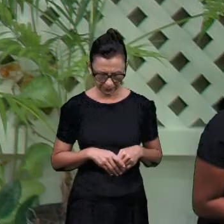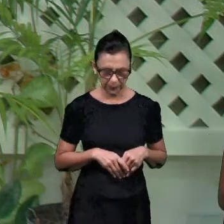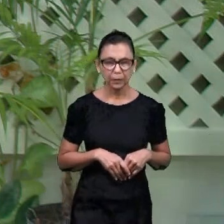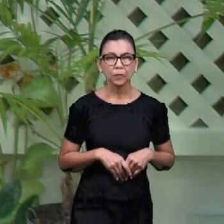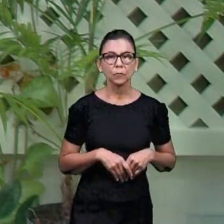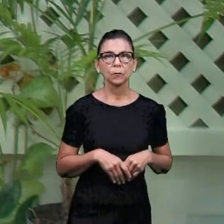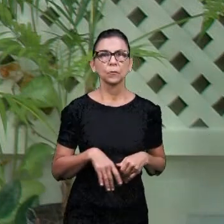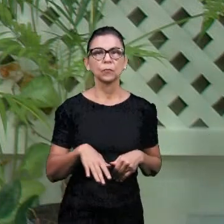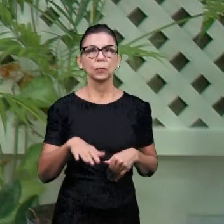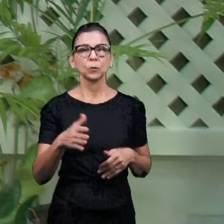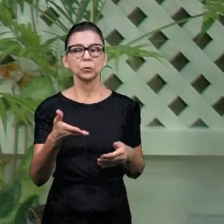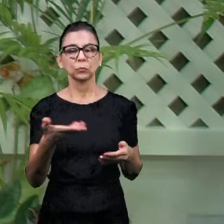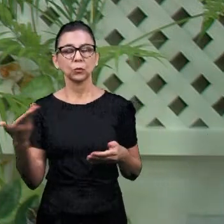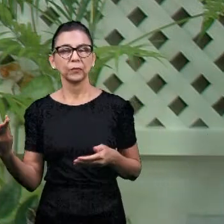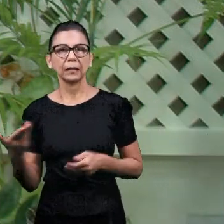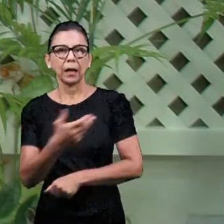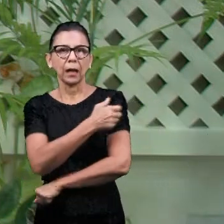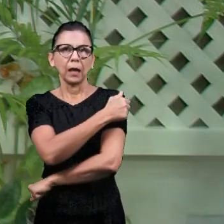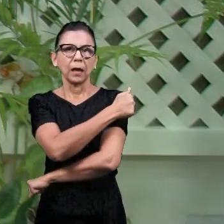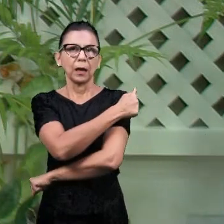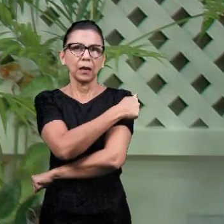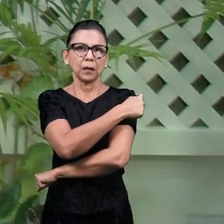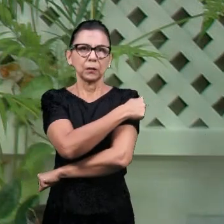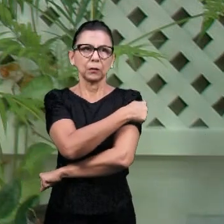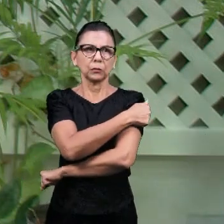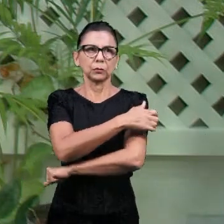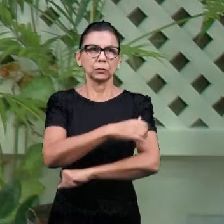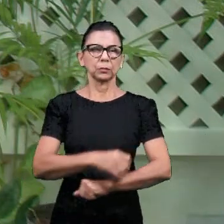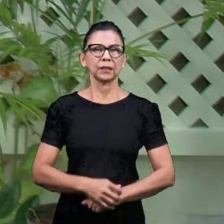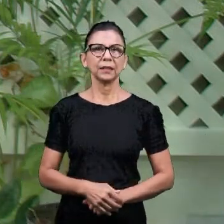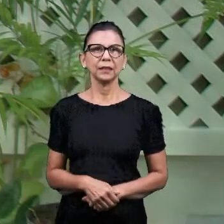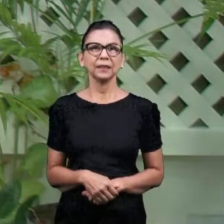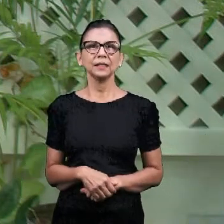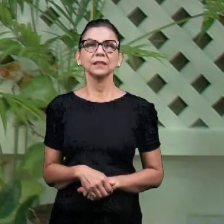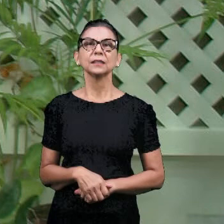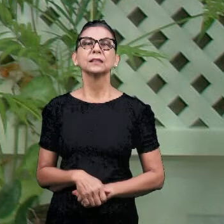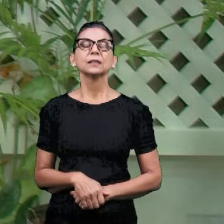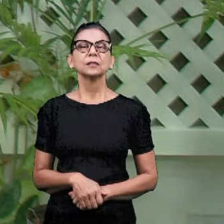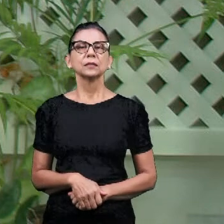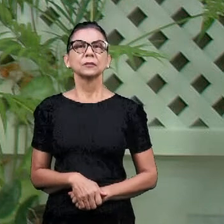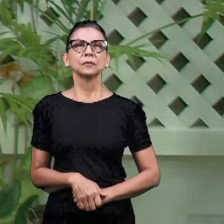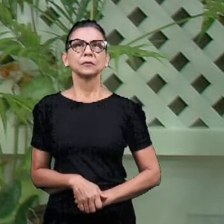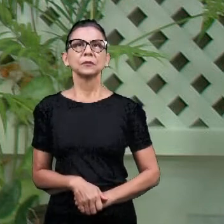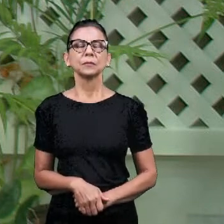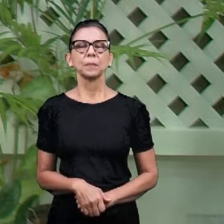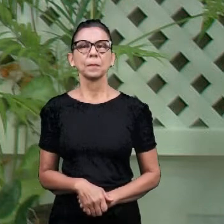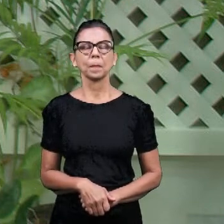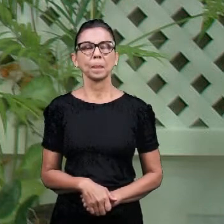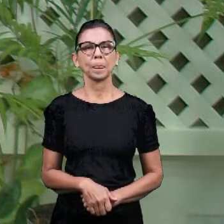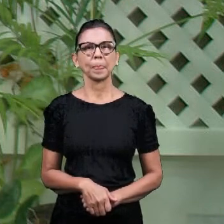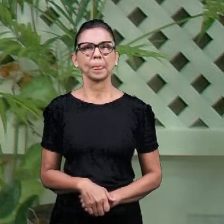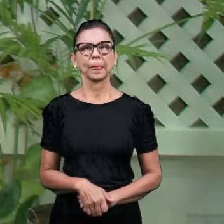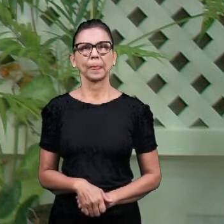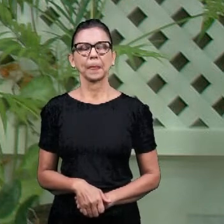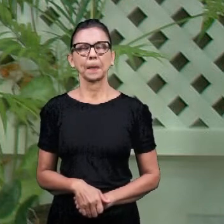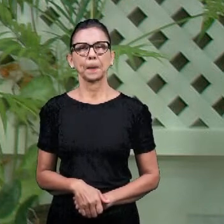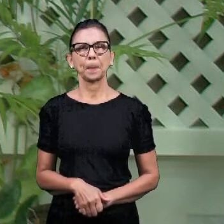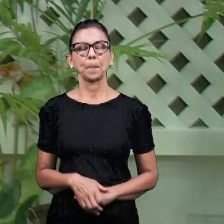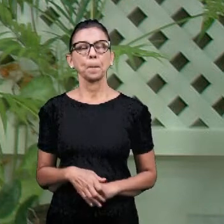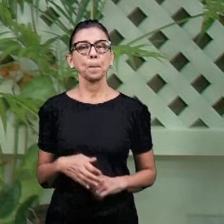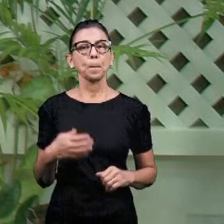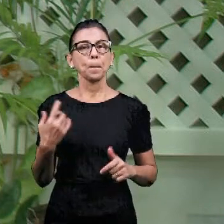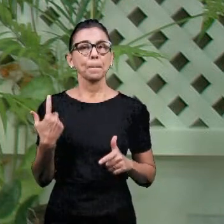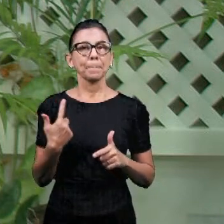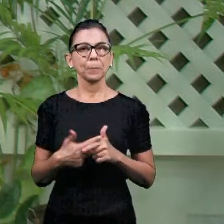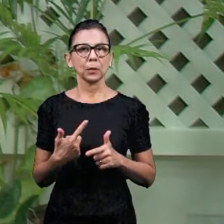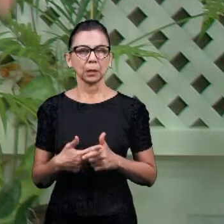font les choses à leur manière. Laisse, laisse les faire, parce que quand ils sont en train de